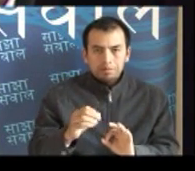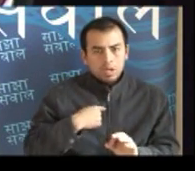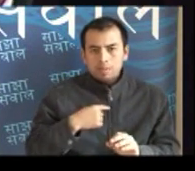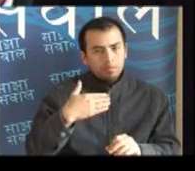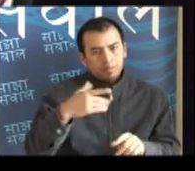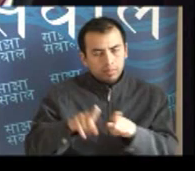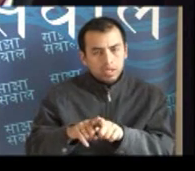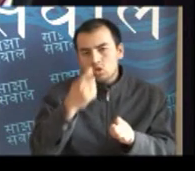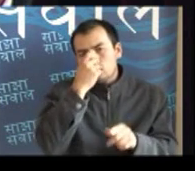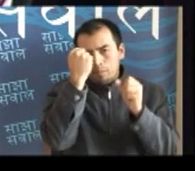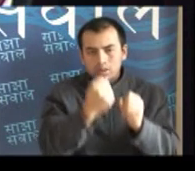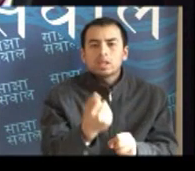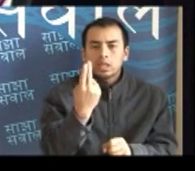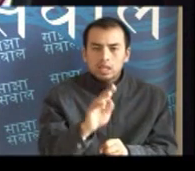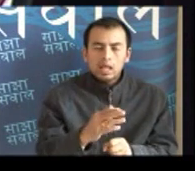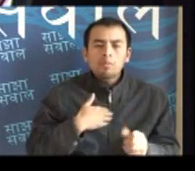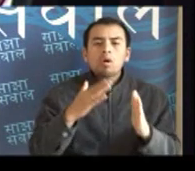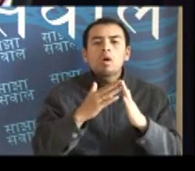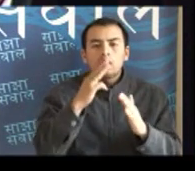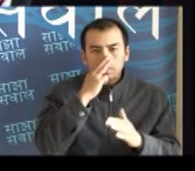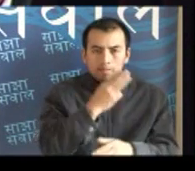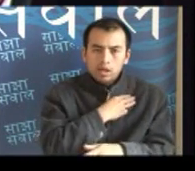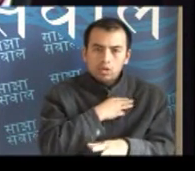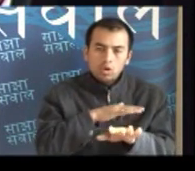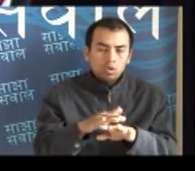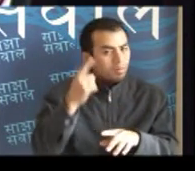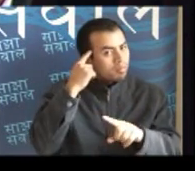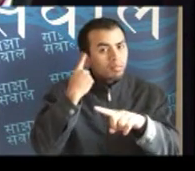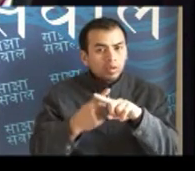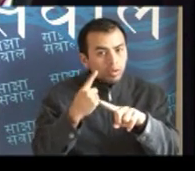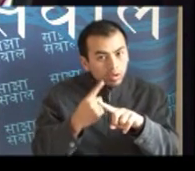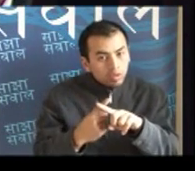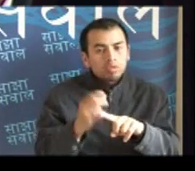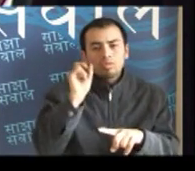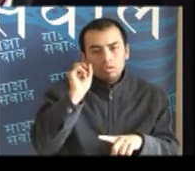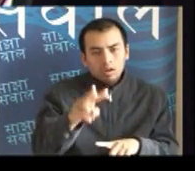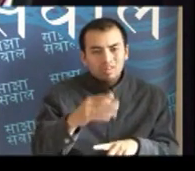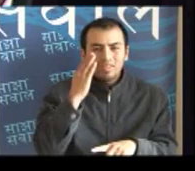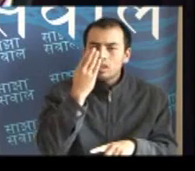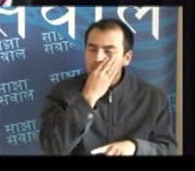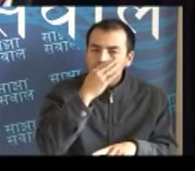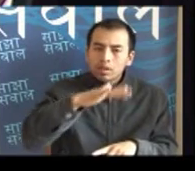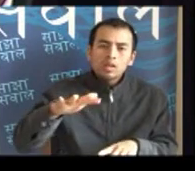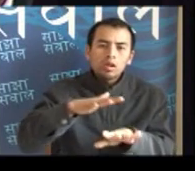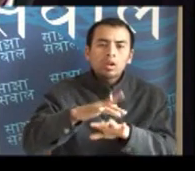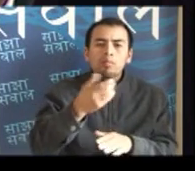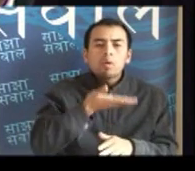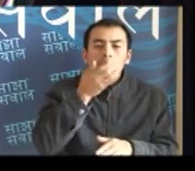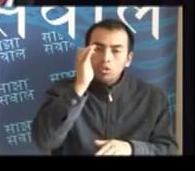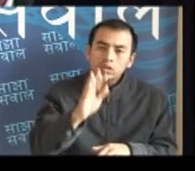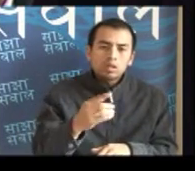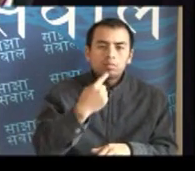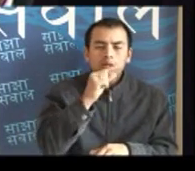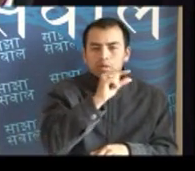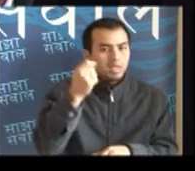पनि, र चितवनमै थिएँ म। हाम्रो घरमा मान्छेहरू उहाँहरू सकारात्मक हुँदाहुँदै पनि दृष्टिबिन बालबालिकालाई पढाउन सकिन्छ